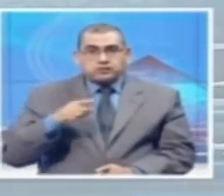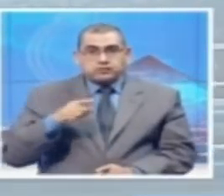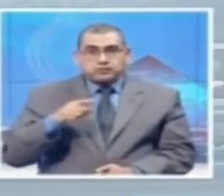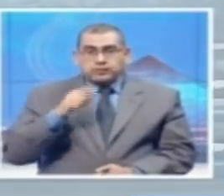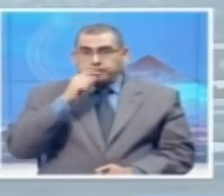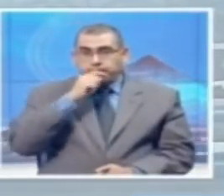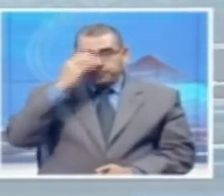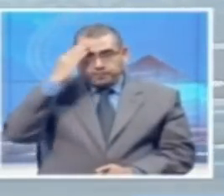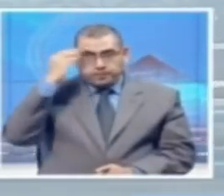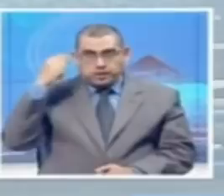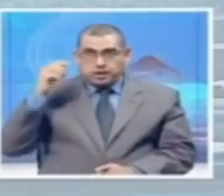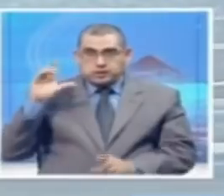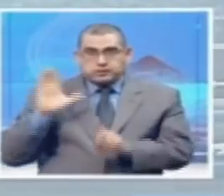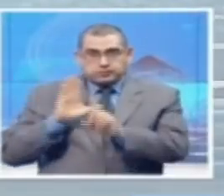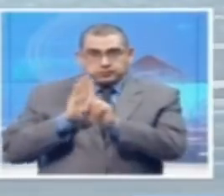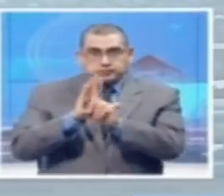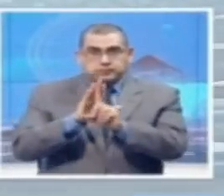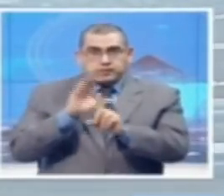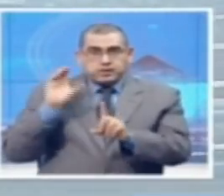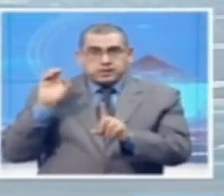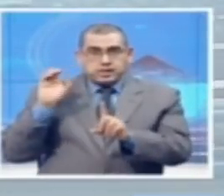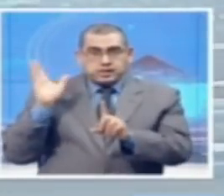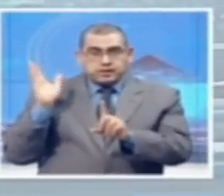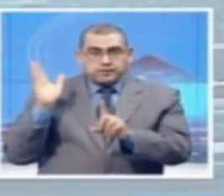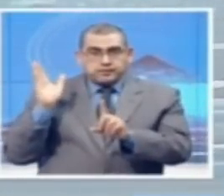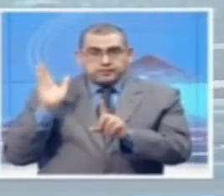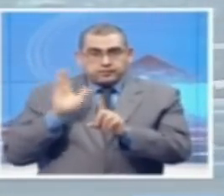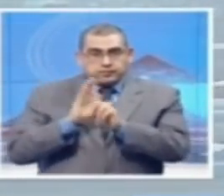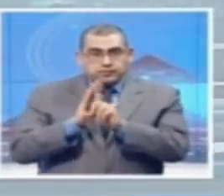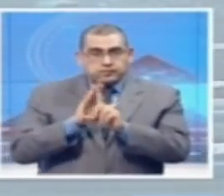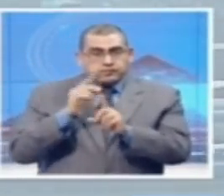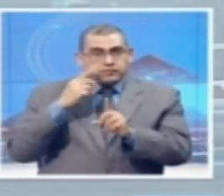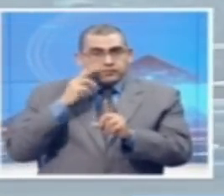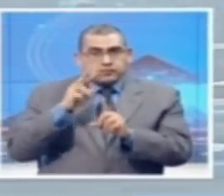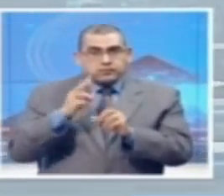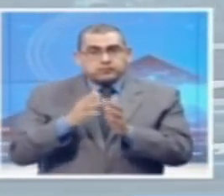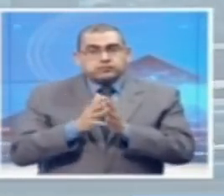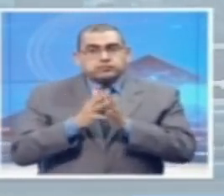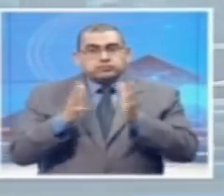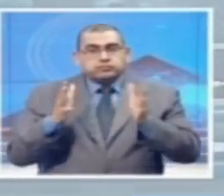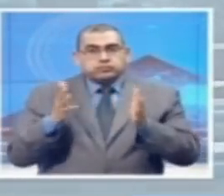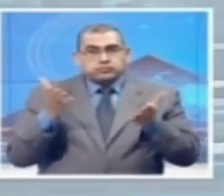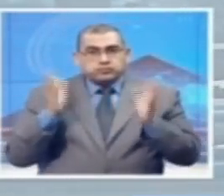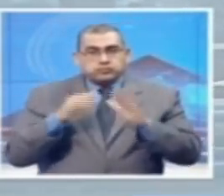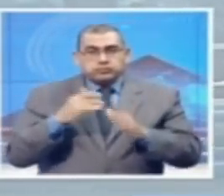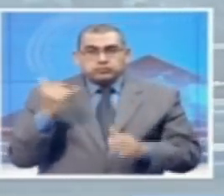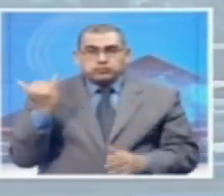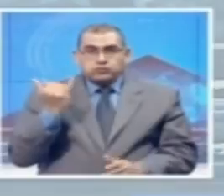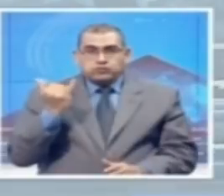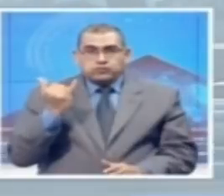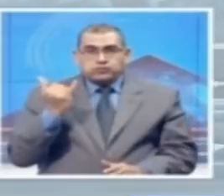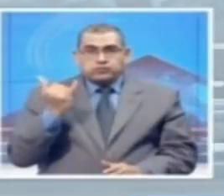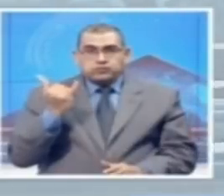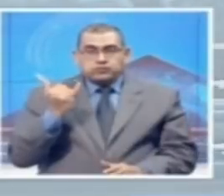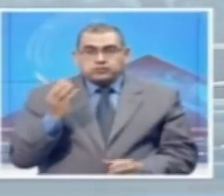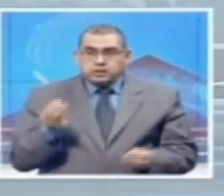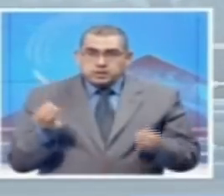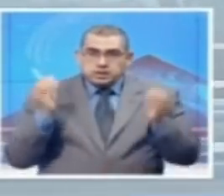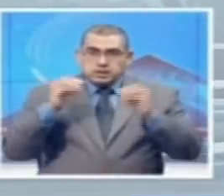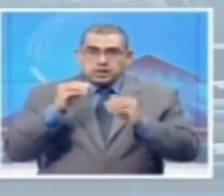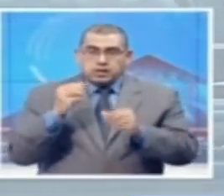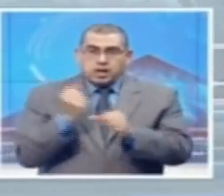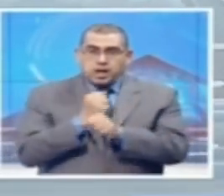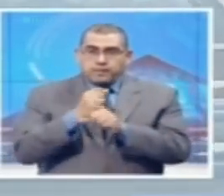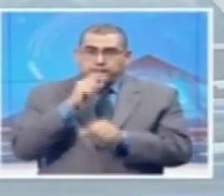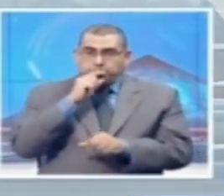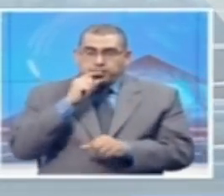للمرأة، ويعني إفراد مساحات جديدة وخطوات إضافية أخرى لتمكين